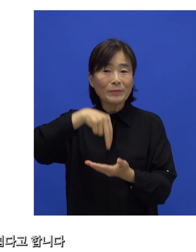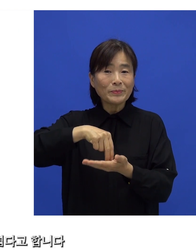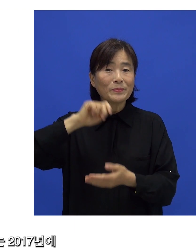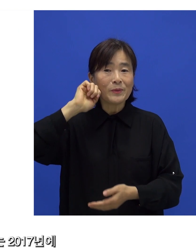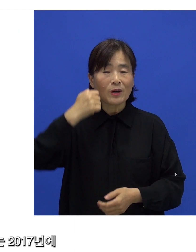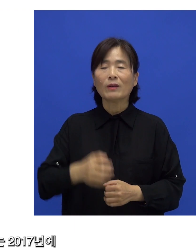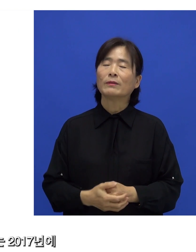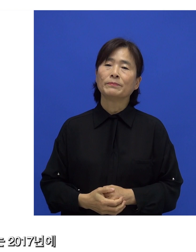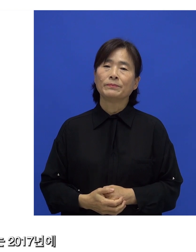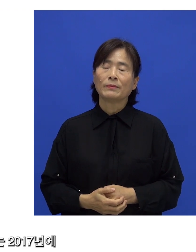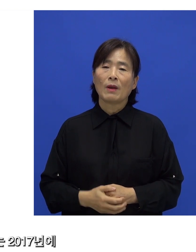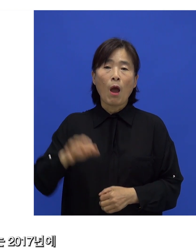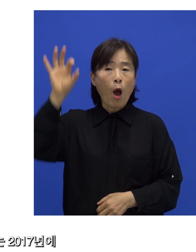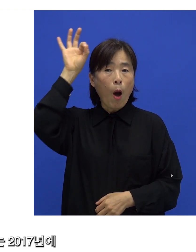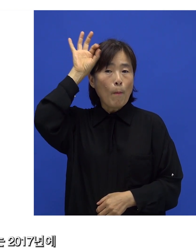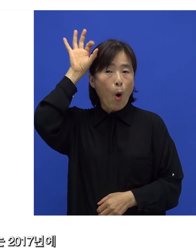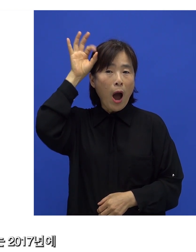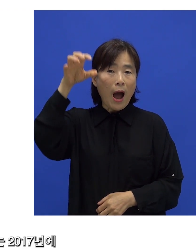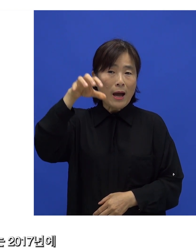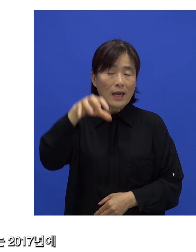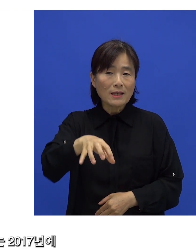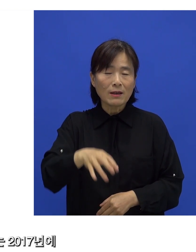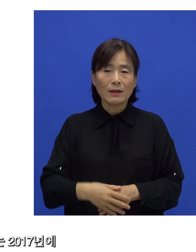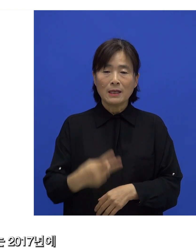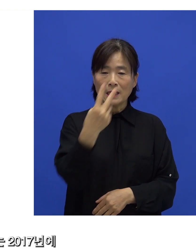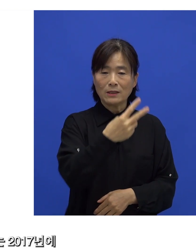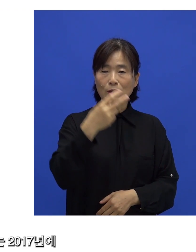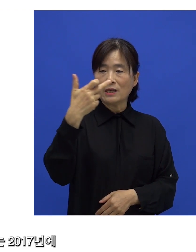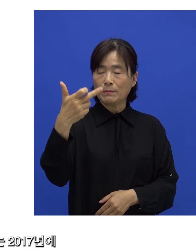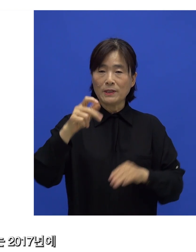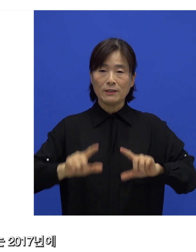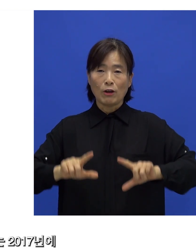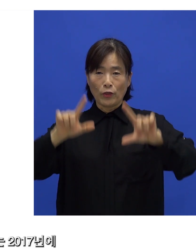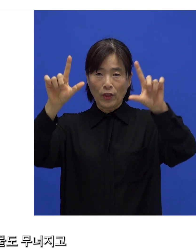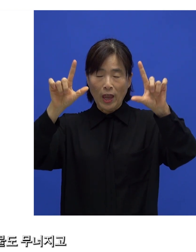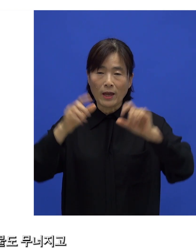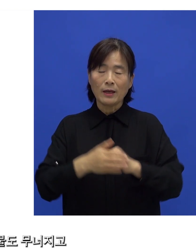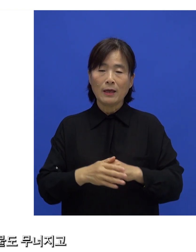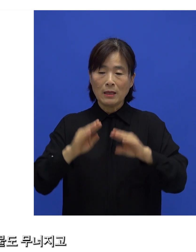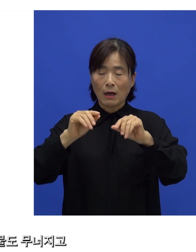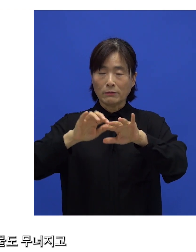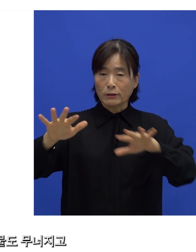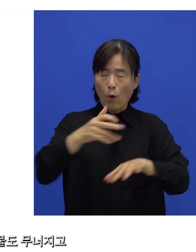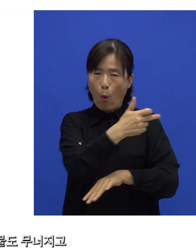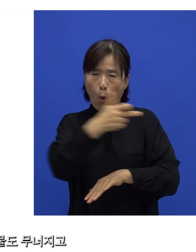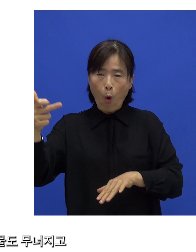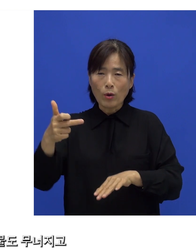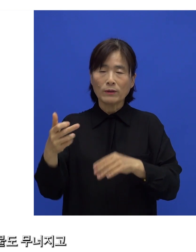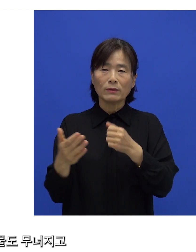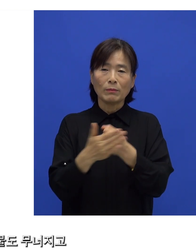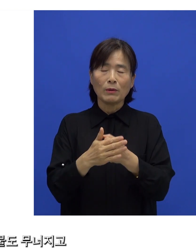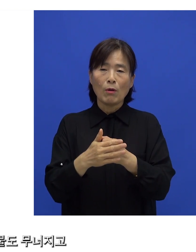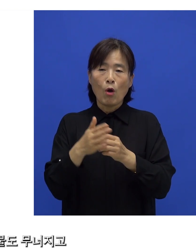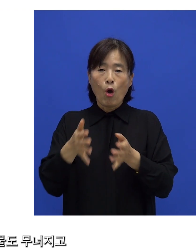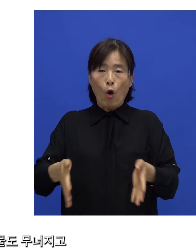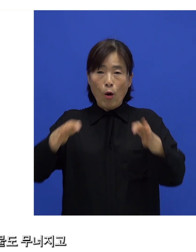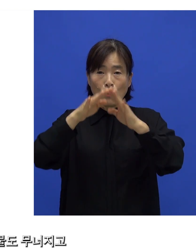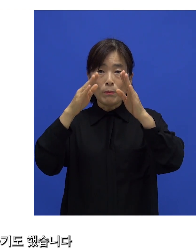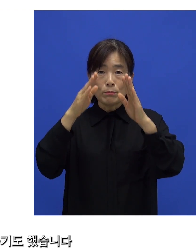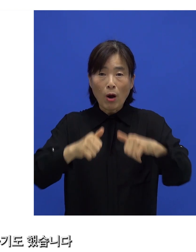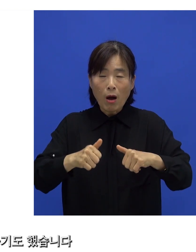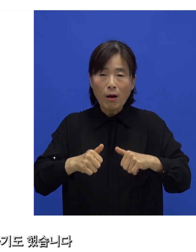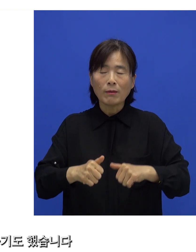합니다. 특히 포항 같은 곳에서는 2017년도에 지진이 크게 일어나서 건물도